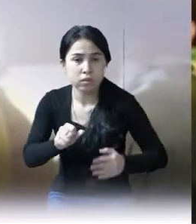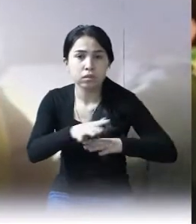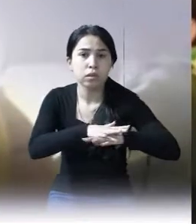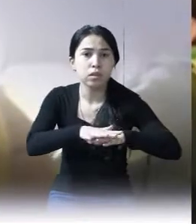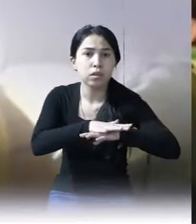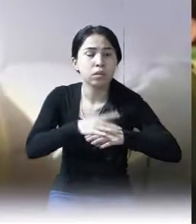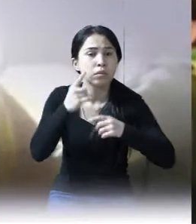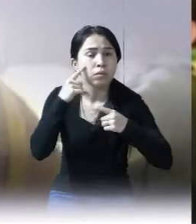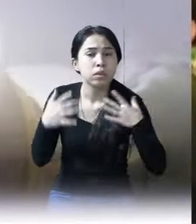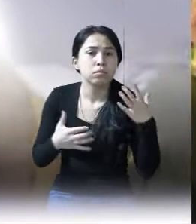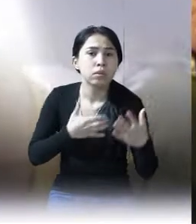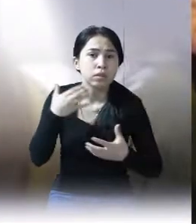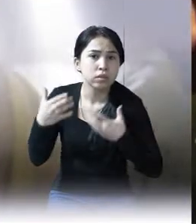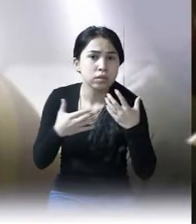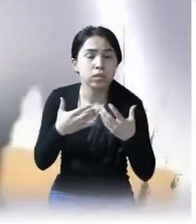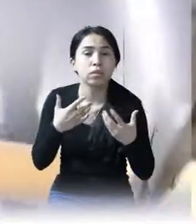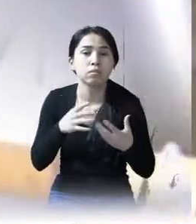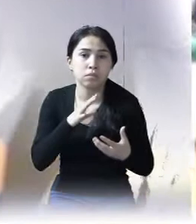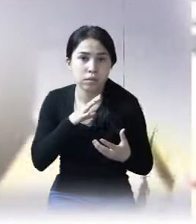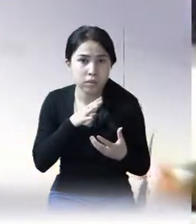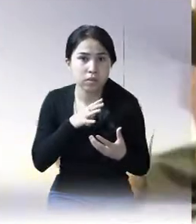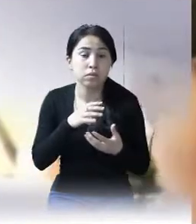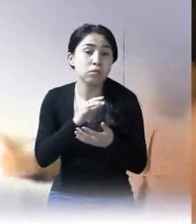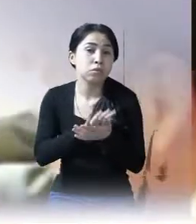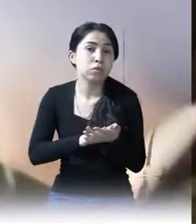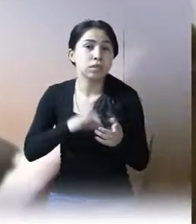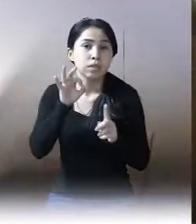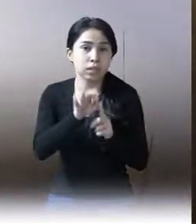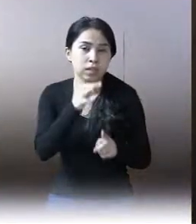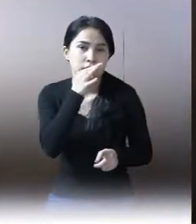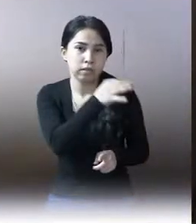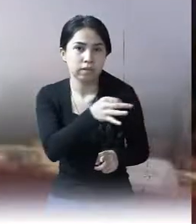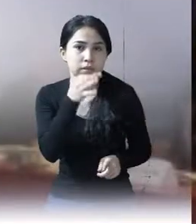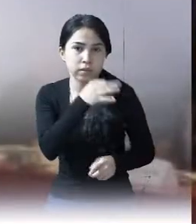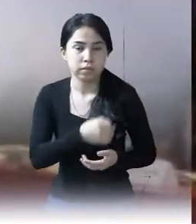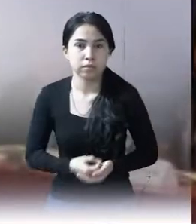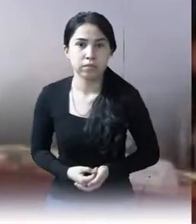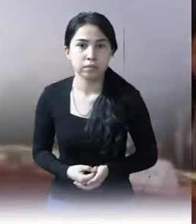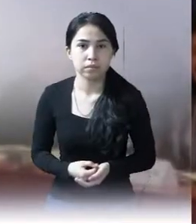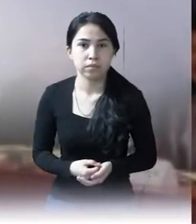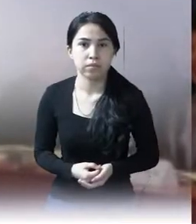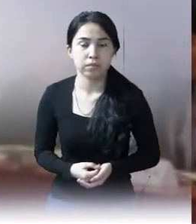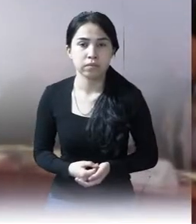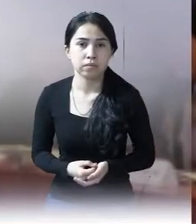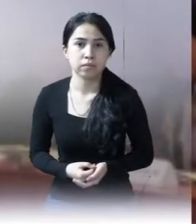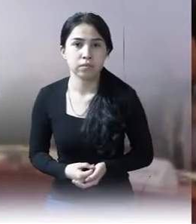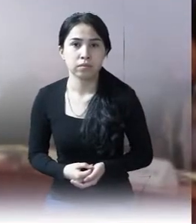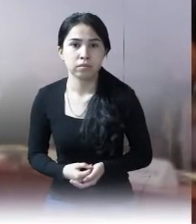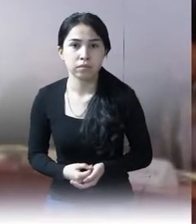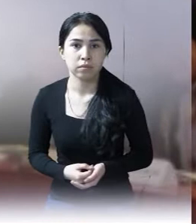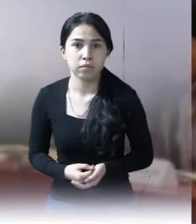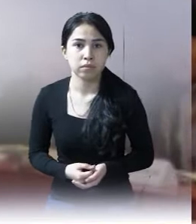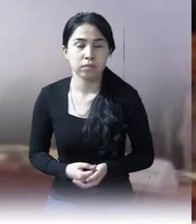халықтың сауалдарына құлақ асып жауап берді. Ашық алаңның көздеген мақсаты да осы. Базар жастарының таңнан кешке дейін уақыты